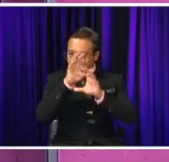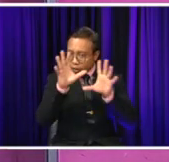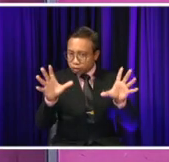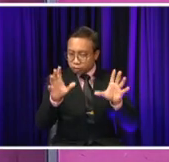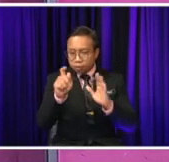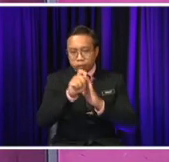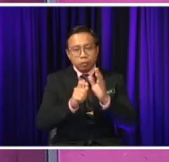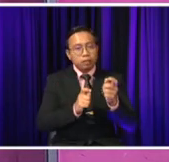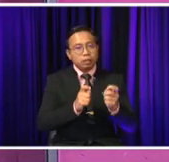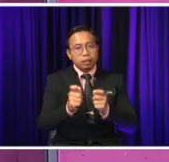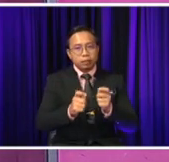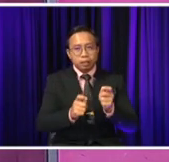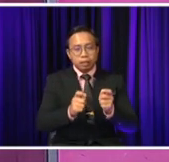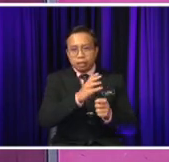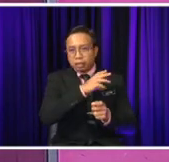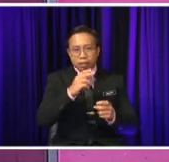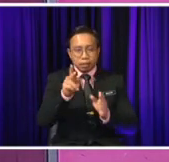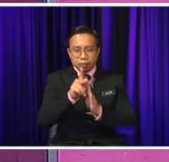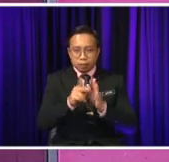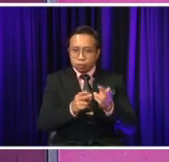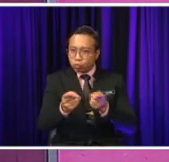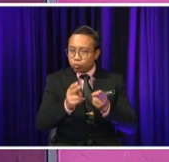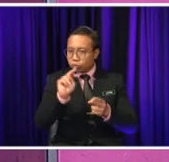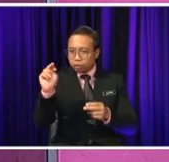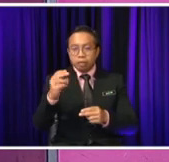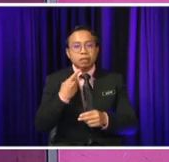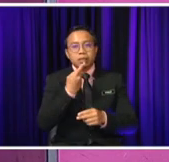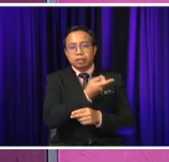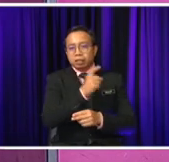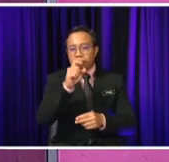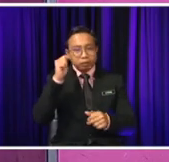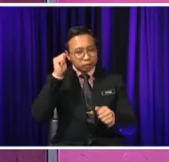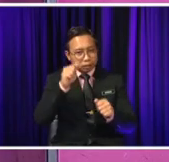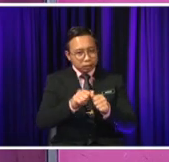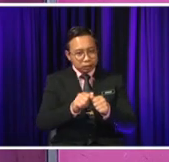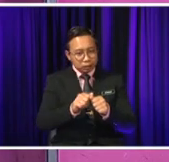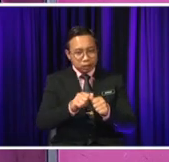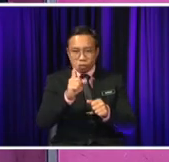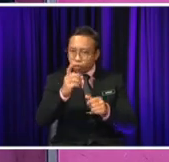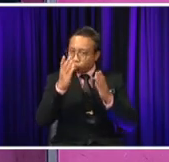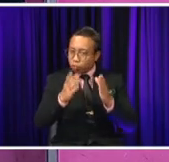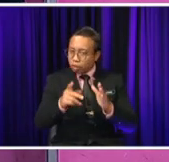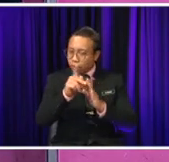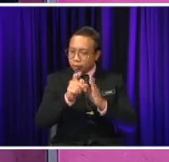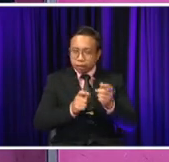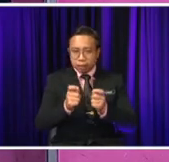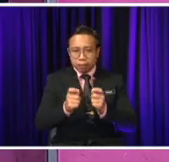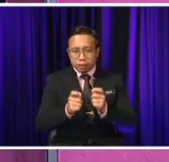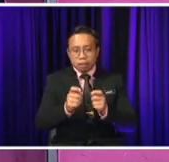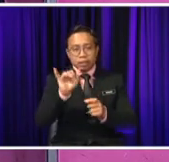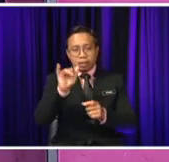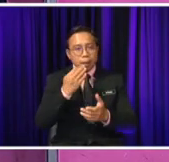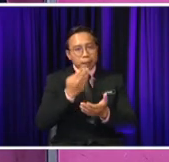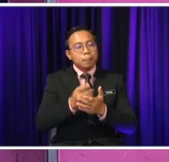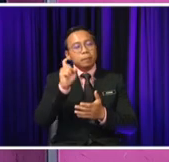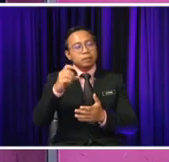petakbiran dan pengurusan ketika kita ingat menjadi seorang petakbir yang baik mesti mempunyai ciri-ciri petakbiran